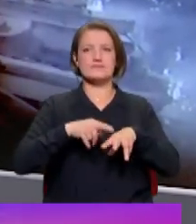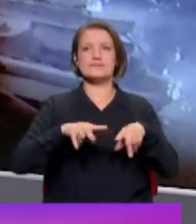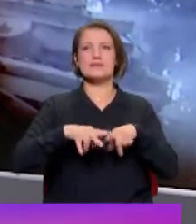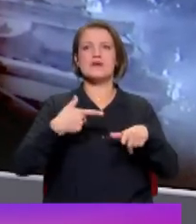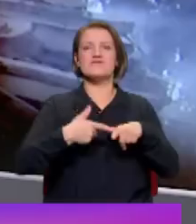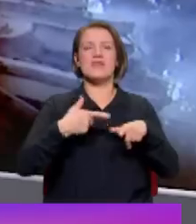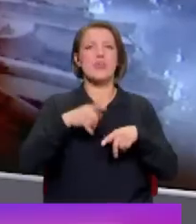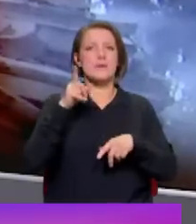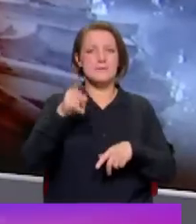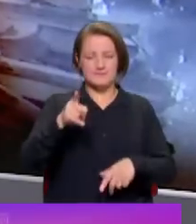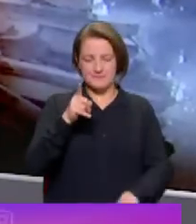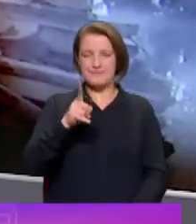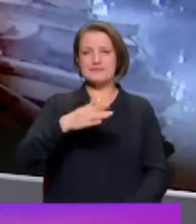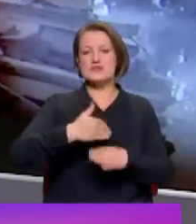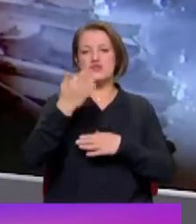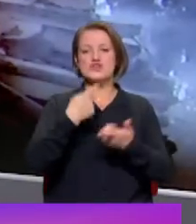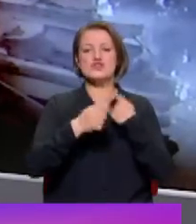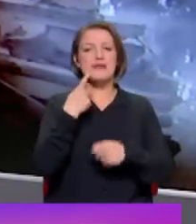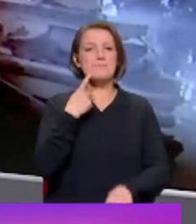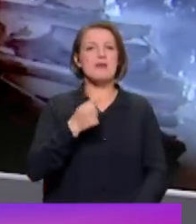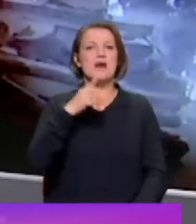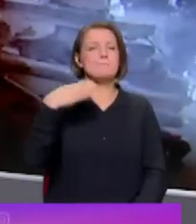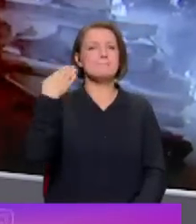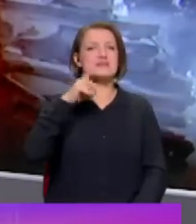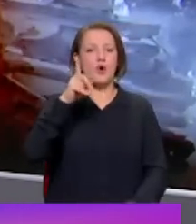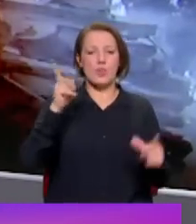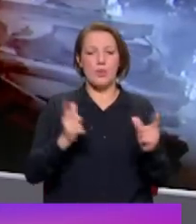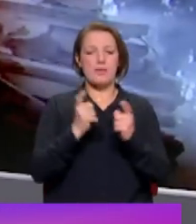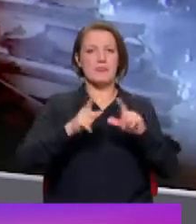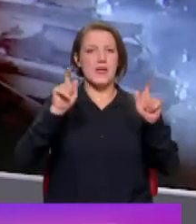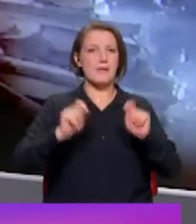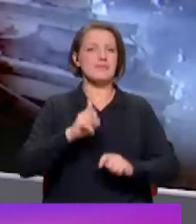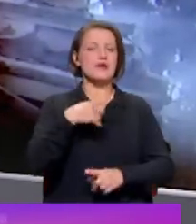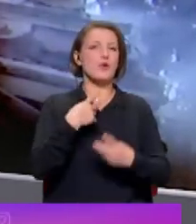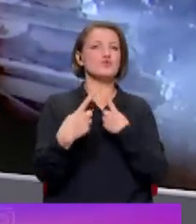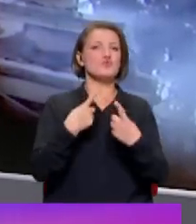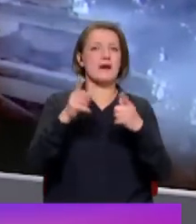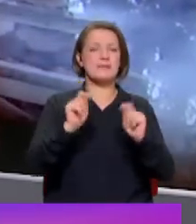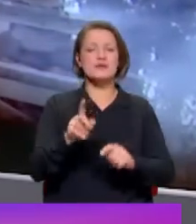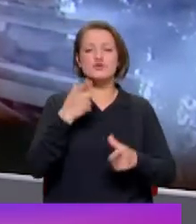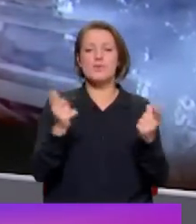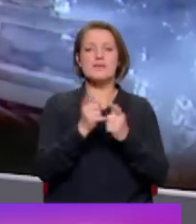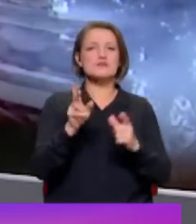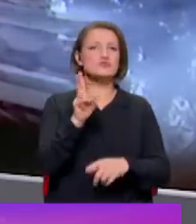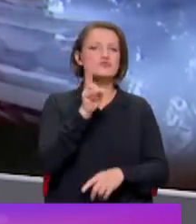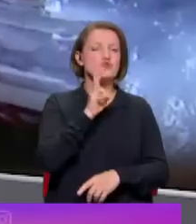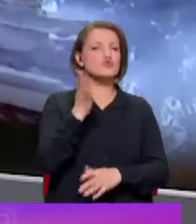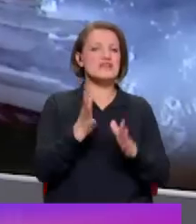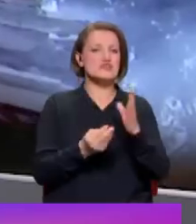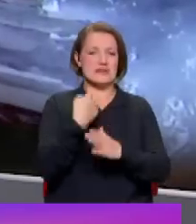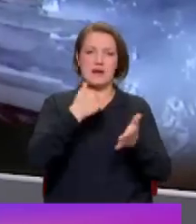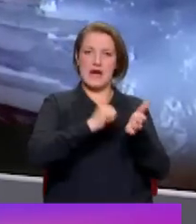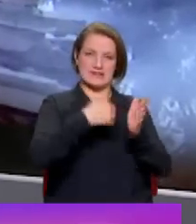bakanımızın Mısır'da o toplantıda gerçekleştirdiği bir konuşma var toplantıdan ne sonuç çıktığını sonra size gazeteden de